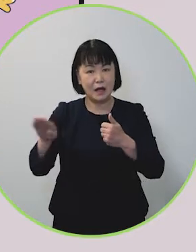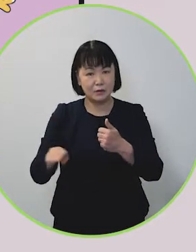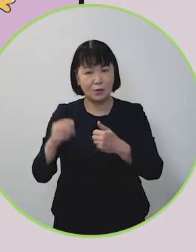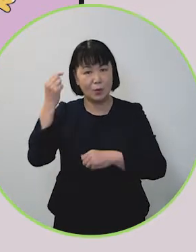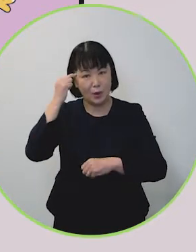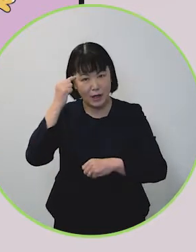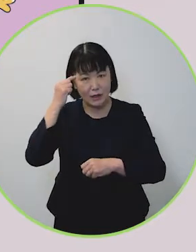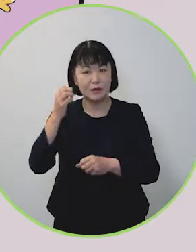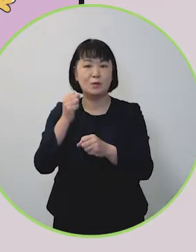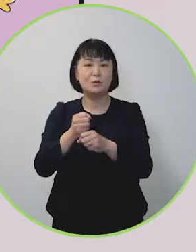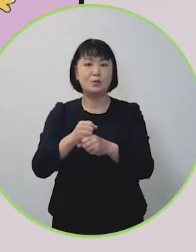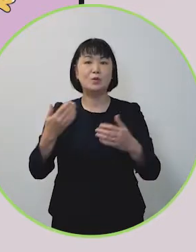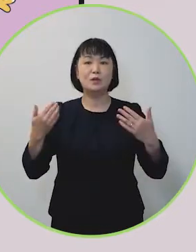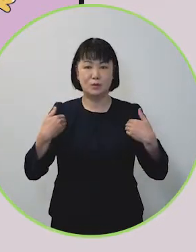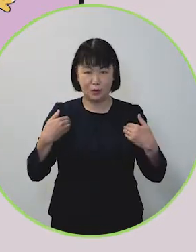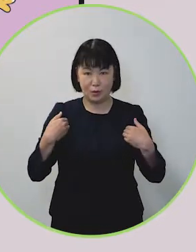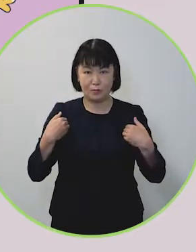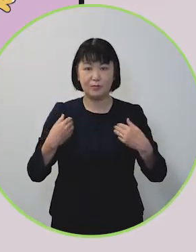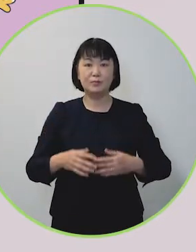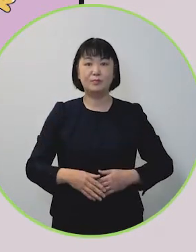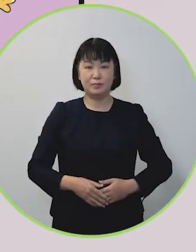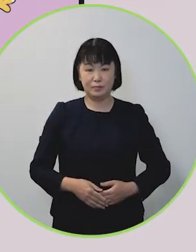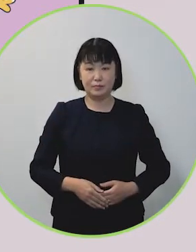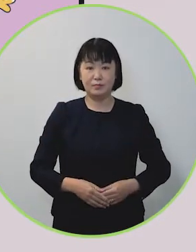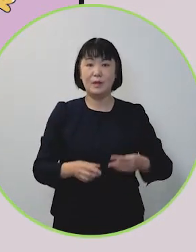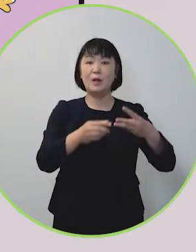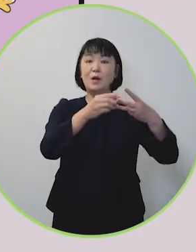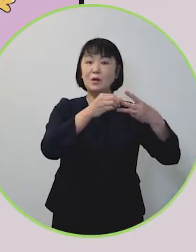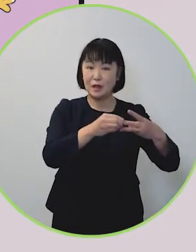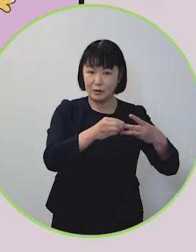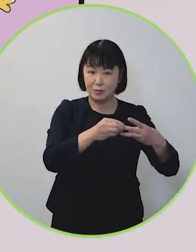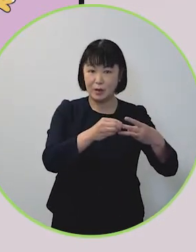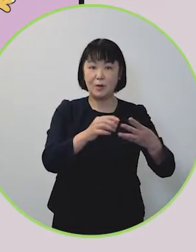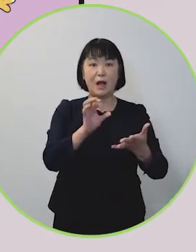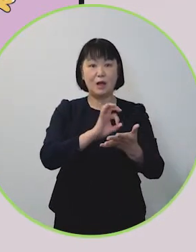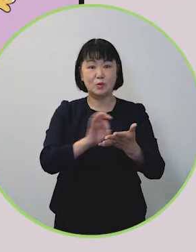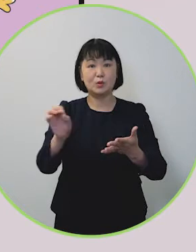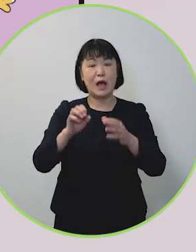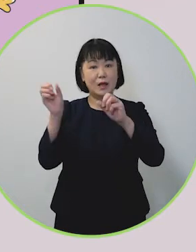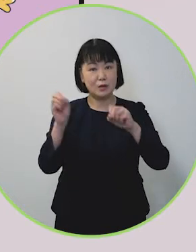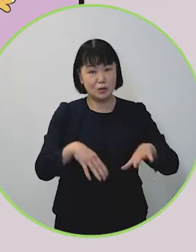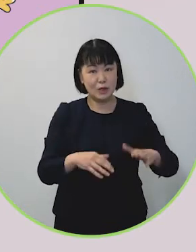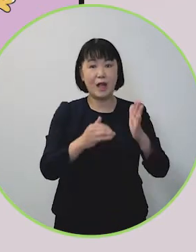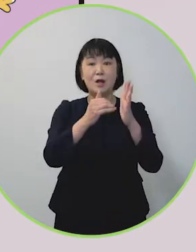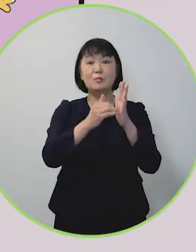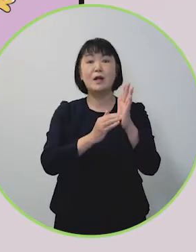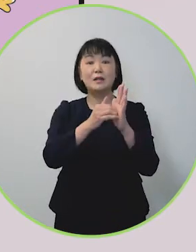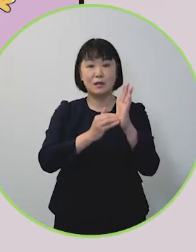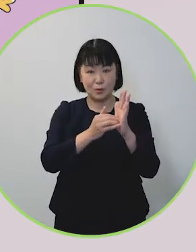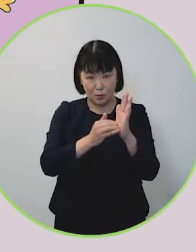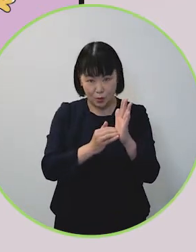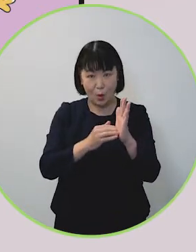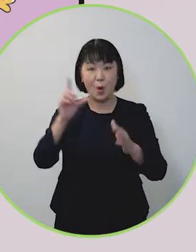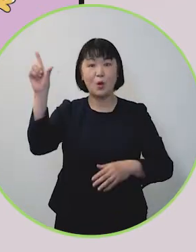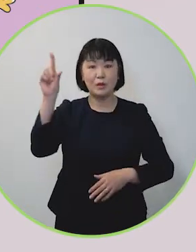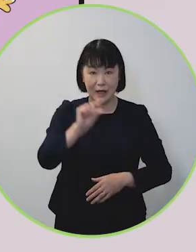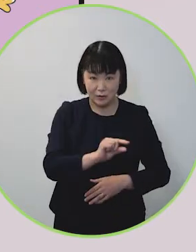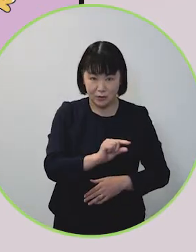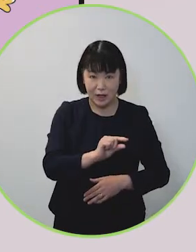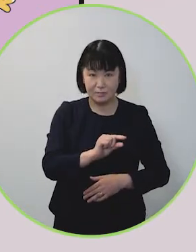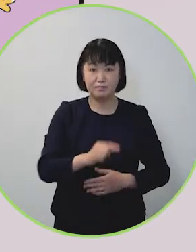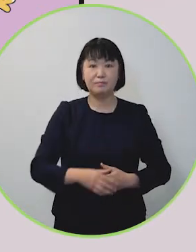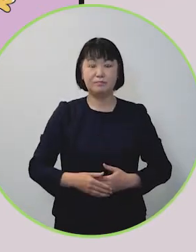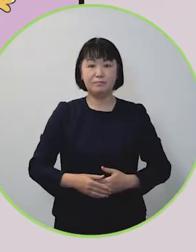こと続いて2つ目として使い捨てプラスチックいわゆるワンウェイ